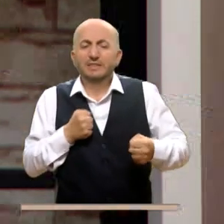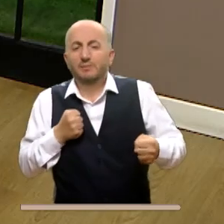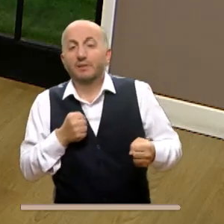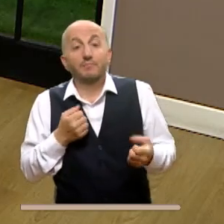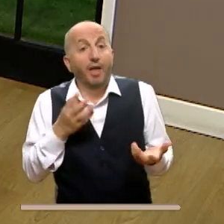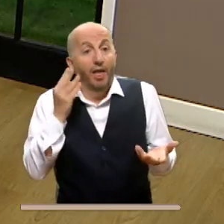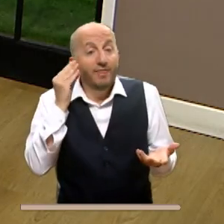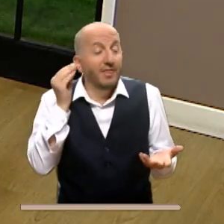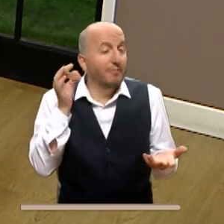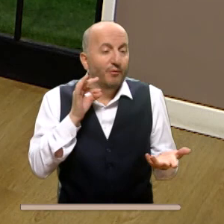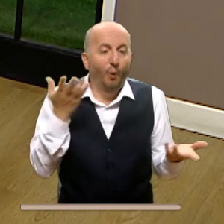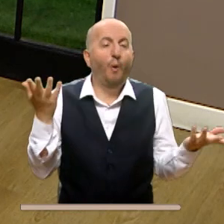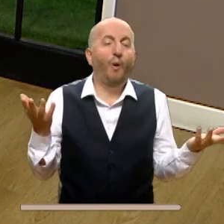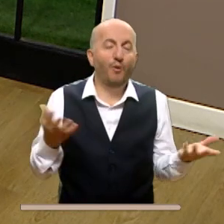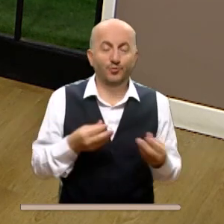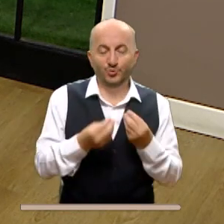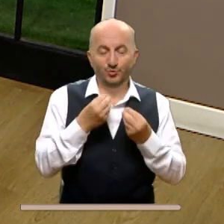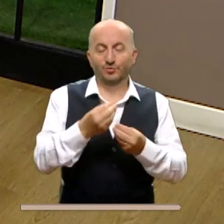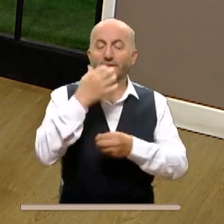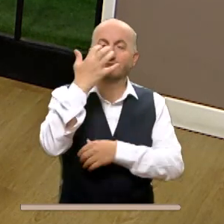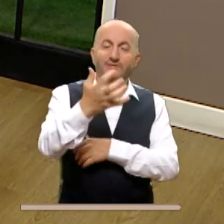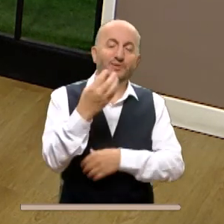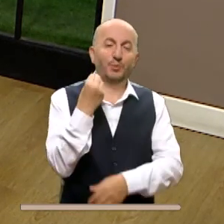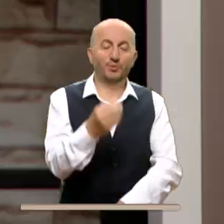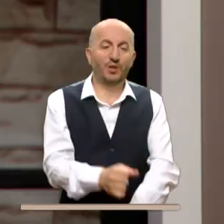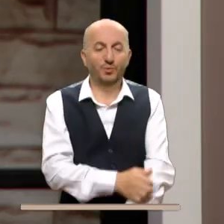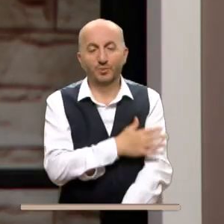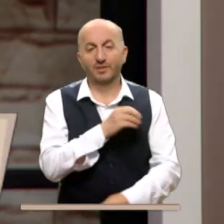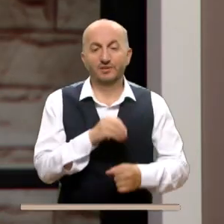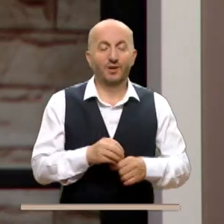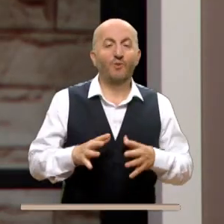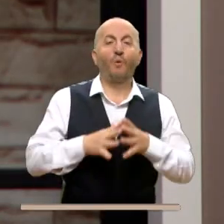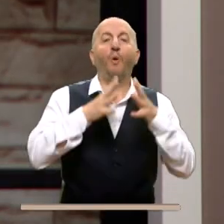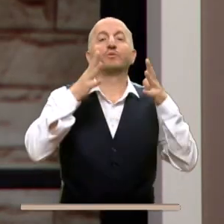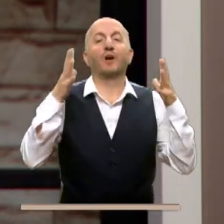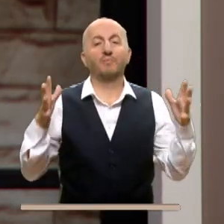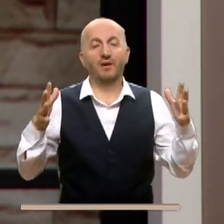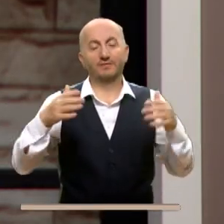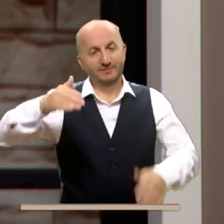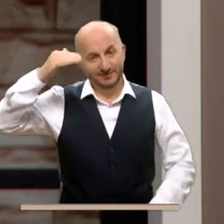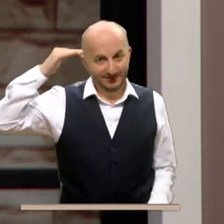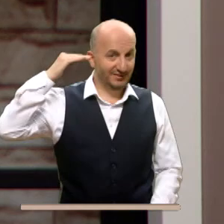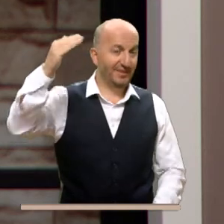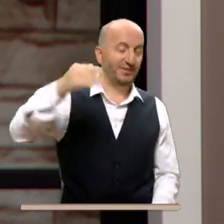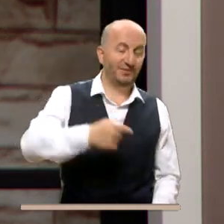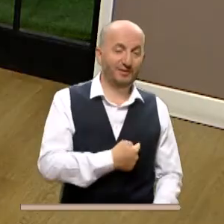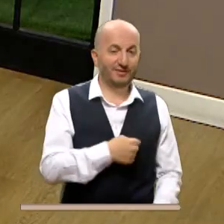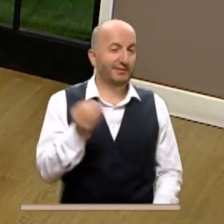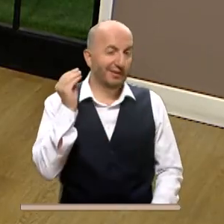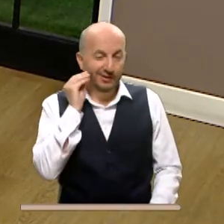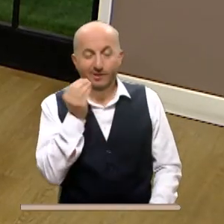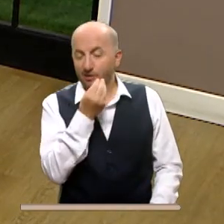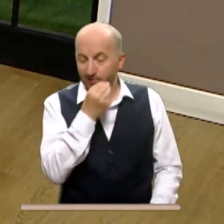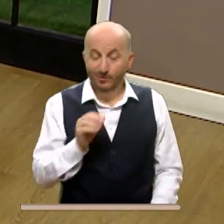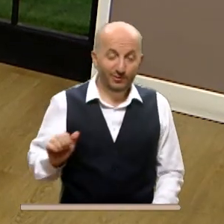Emre, bu güzel tavsiyelerin için ve güzel duyguların için seni kocaman selamlıyoruz. Yüreğinden öpüyoruz. Gerçekten